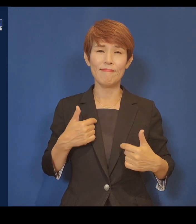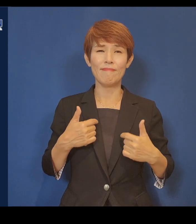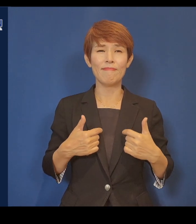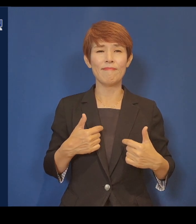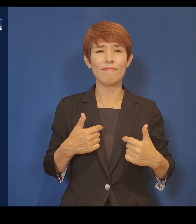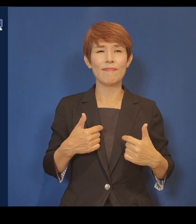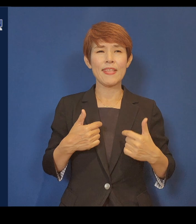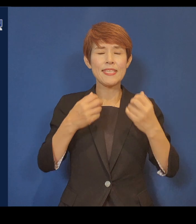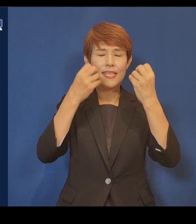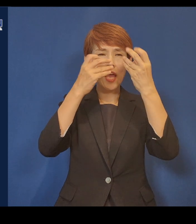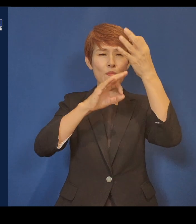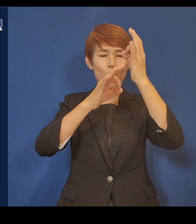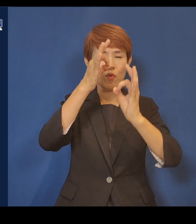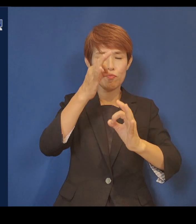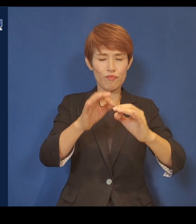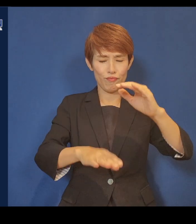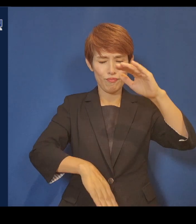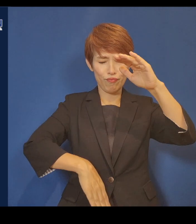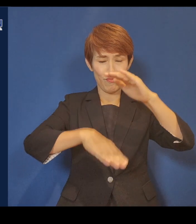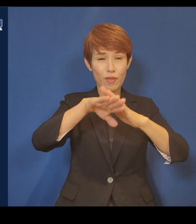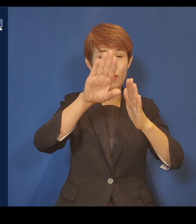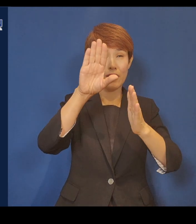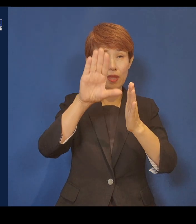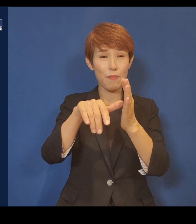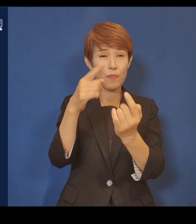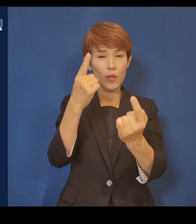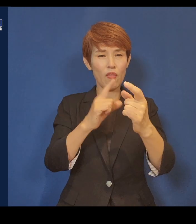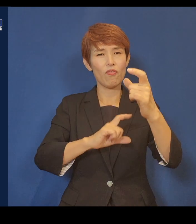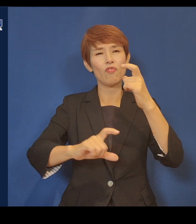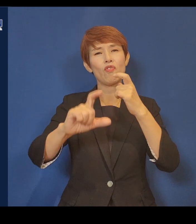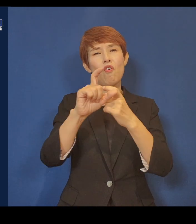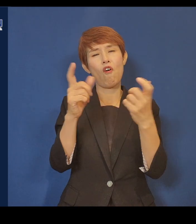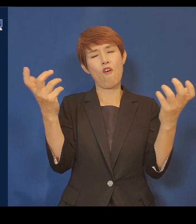곡식과 새 포도주가 풍성할 때보다 더하니이다.